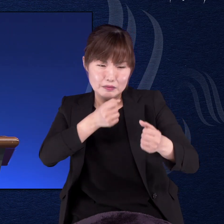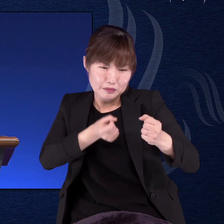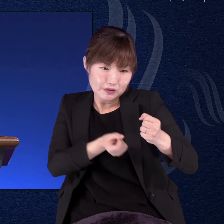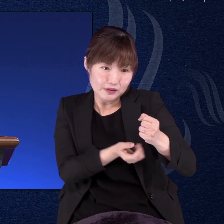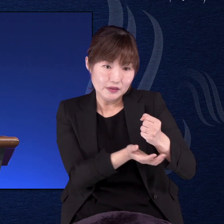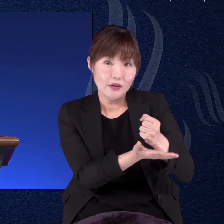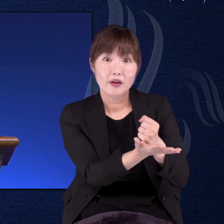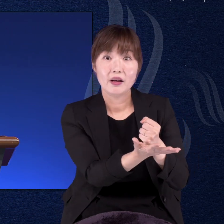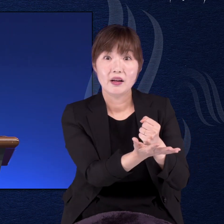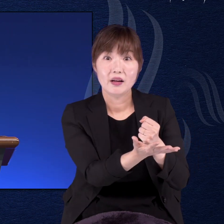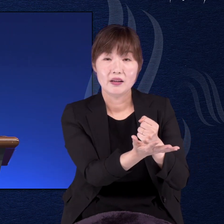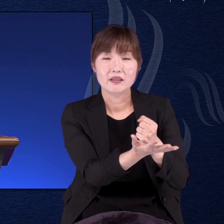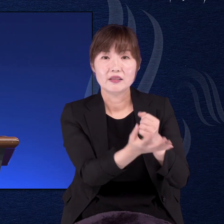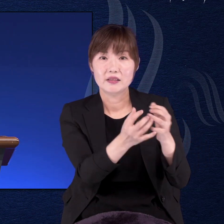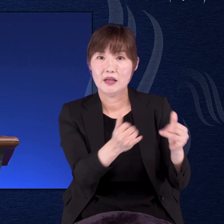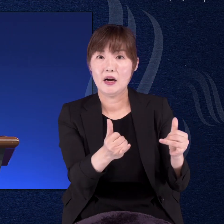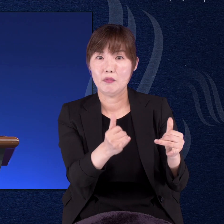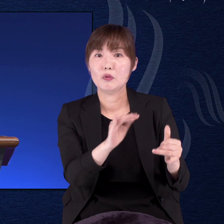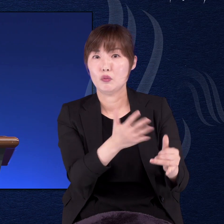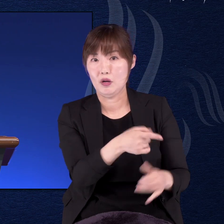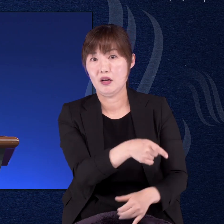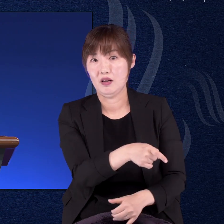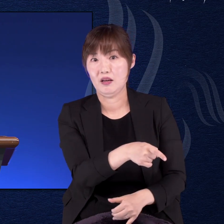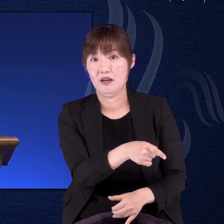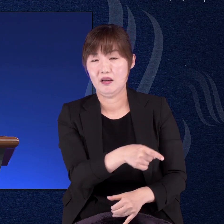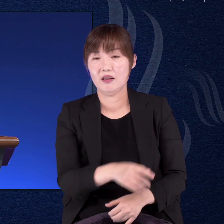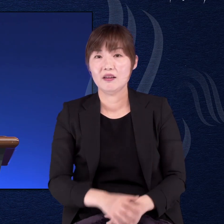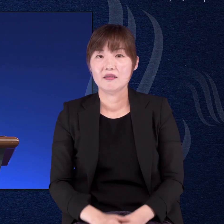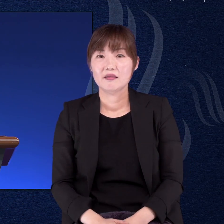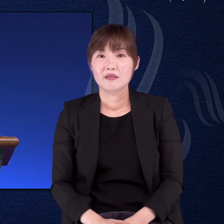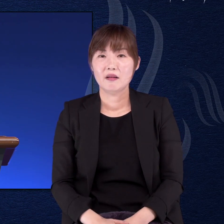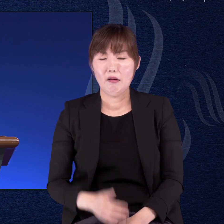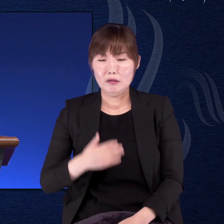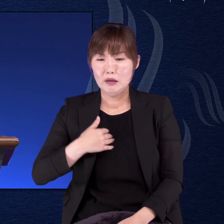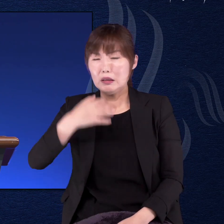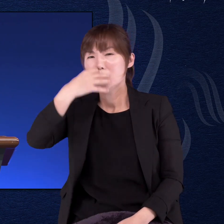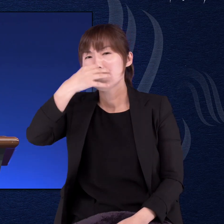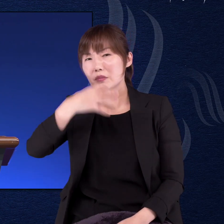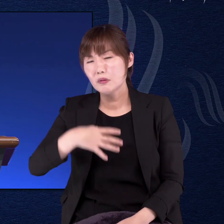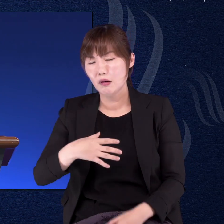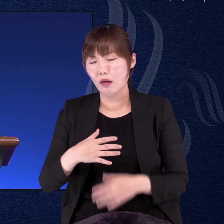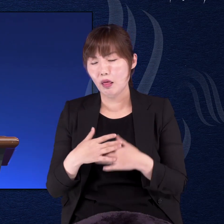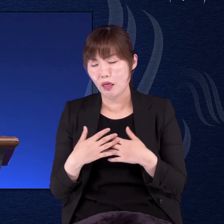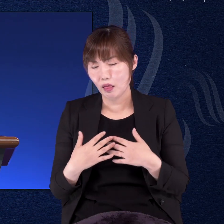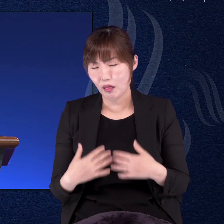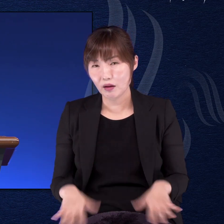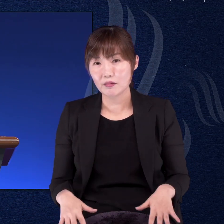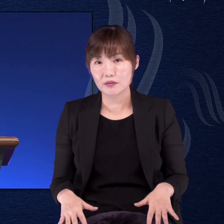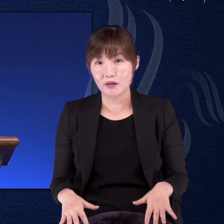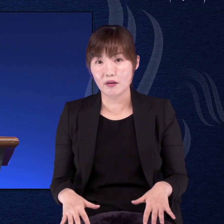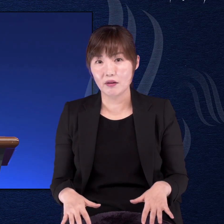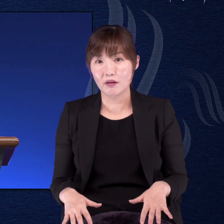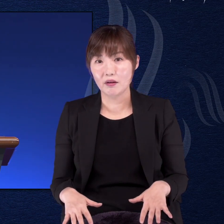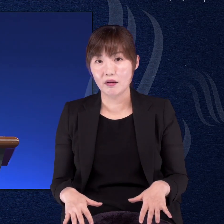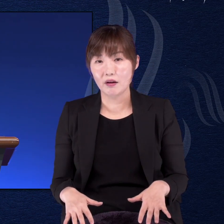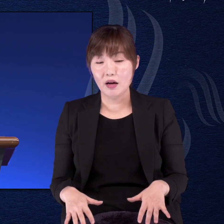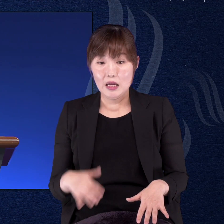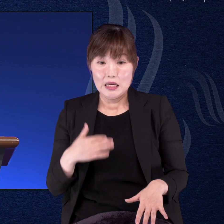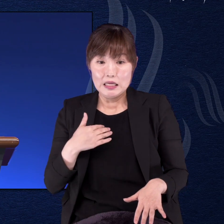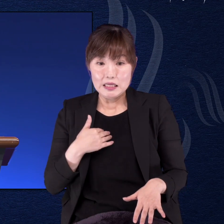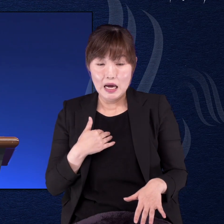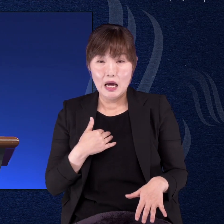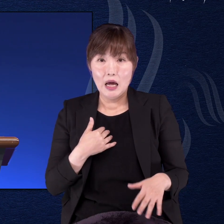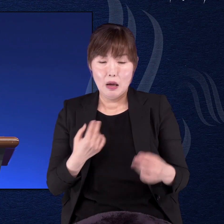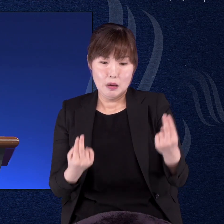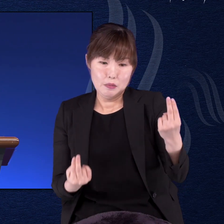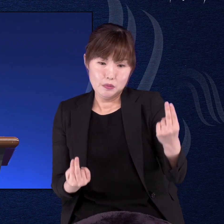여겨. 나 힘들어. 나도 지쳐. 하지만 나보다 더 힘들고 나보다 더 외롭고 나보다